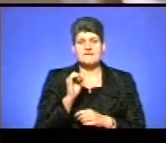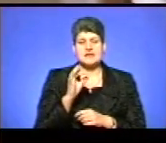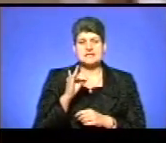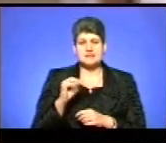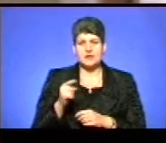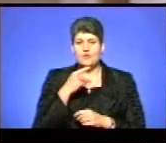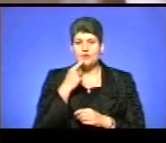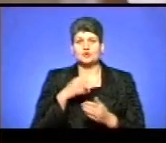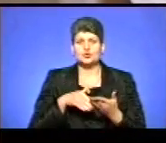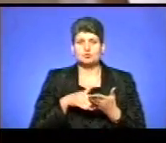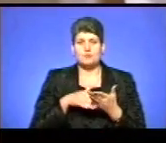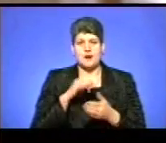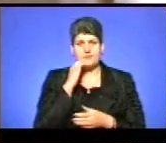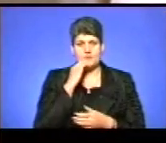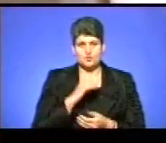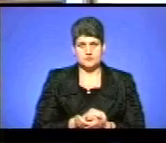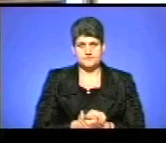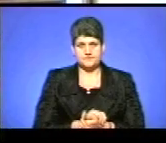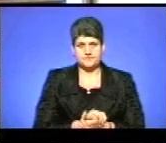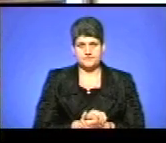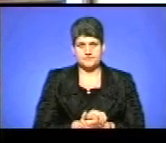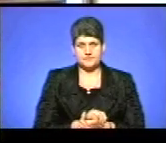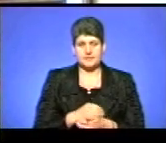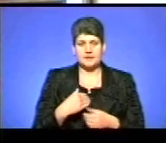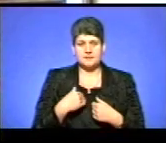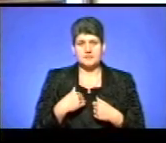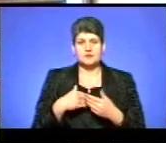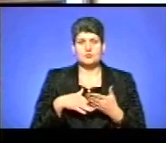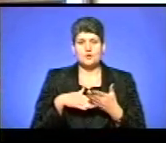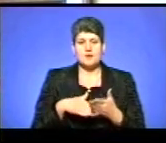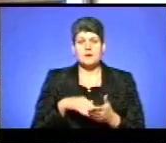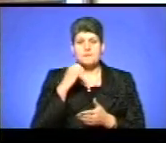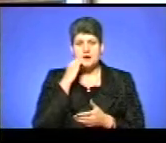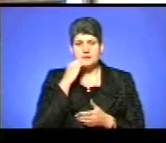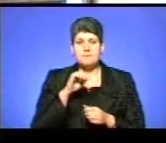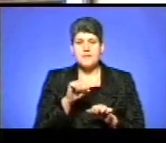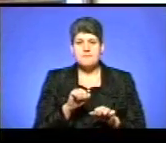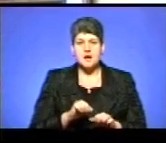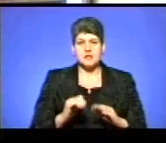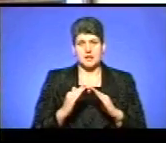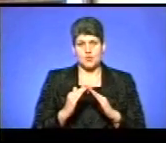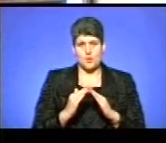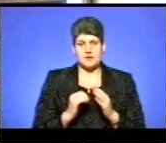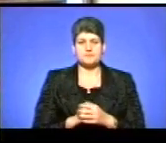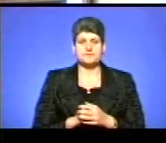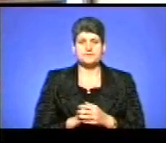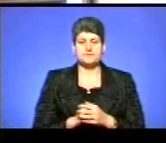кажуть, допомагають бабусі. Ми ж допомагаємо бабусі прибирати вдома.